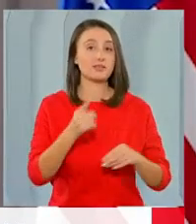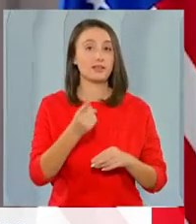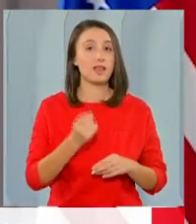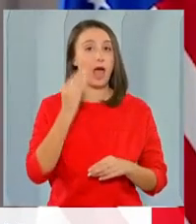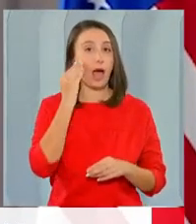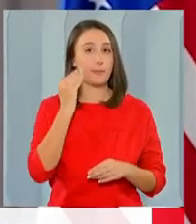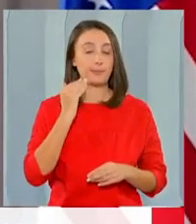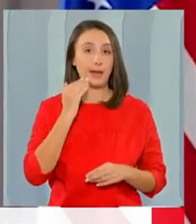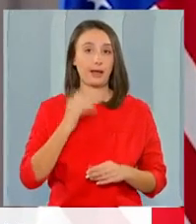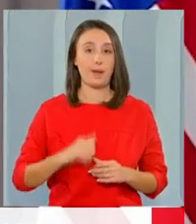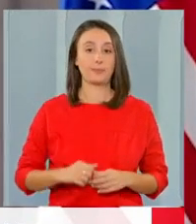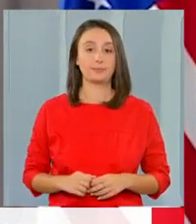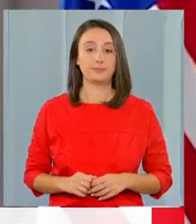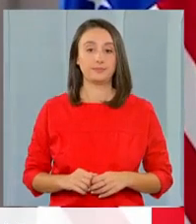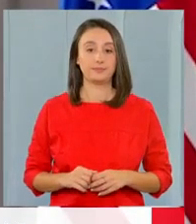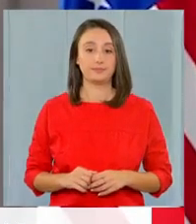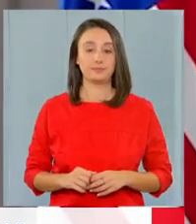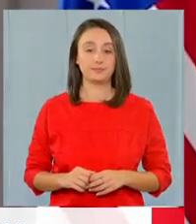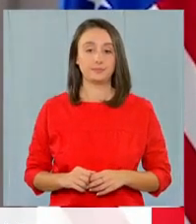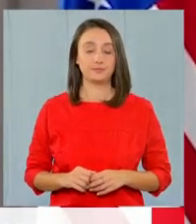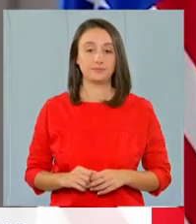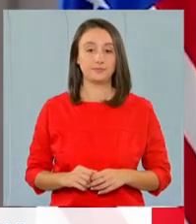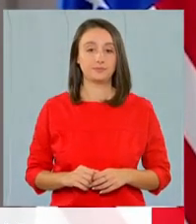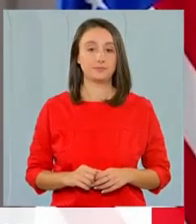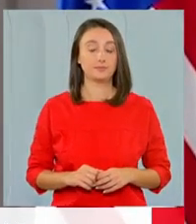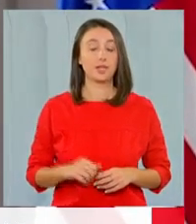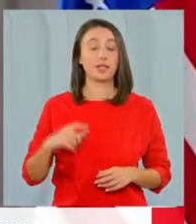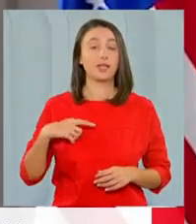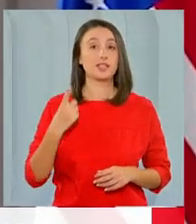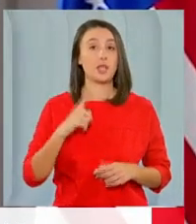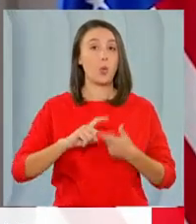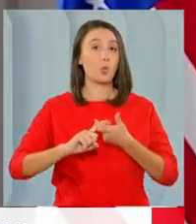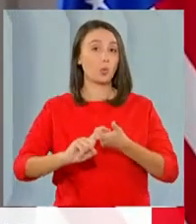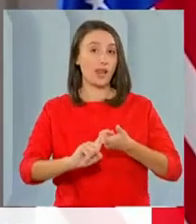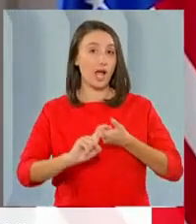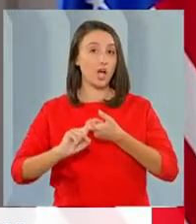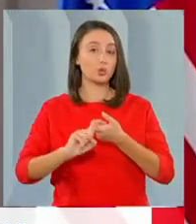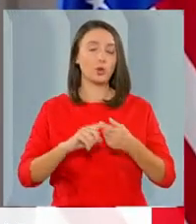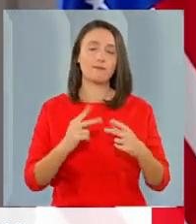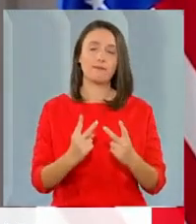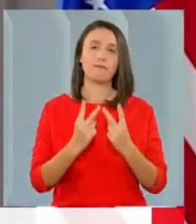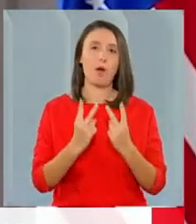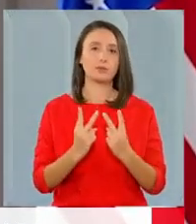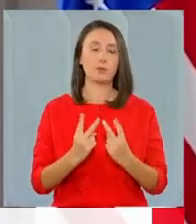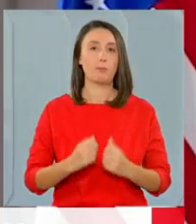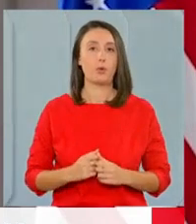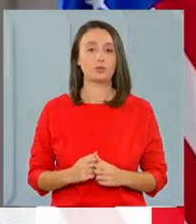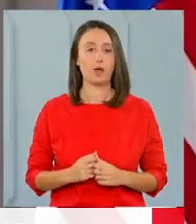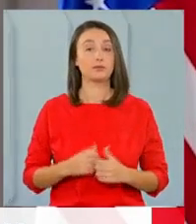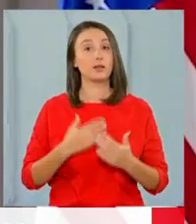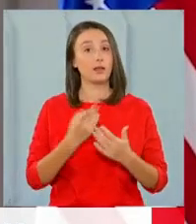Statele Unite ale Americii este o punte extraordinar de importanta